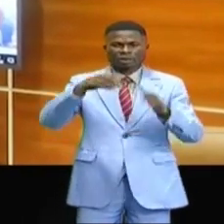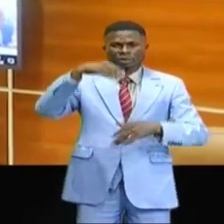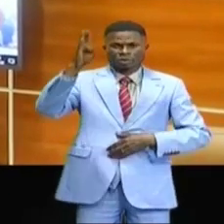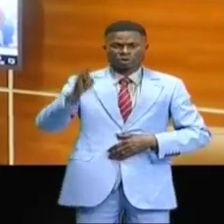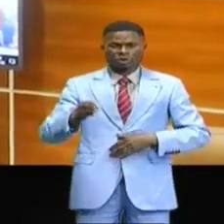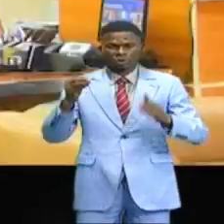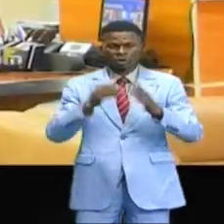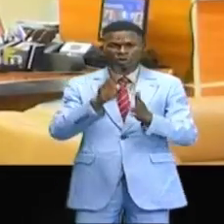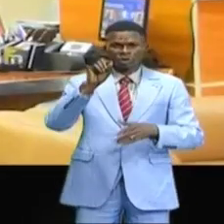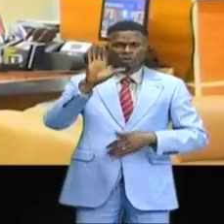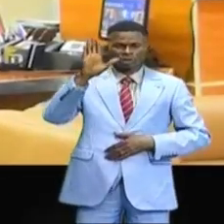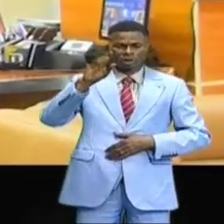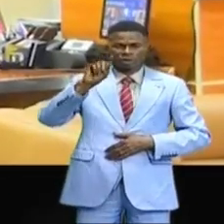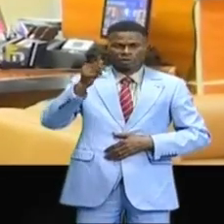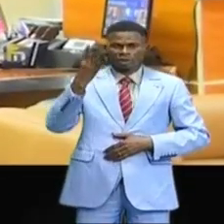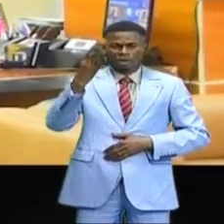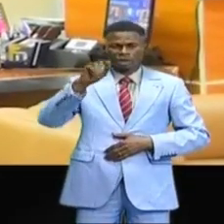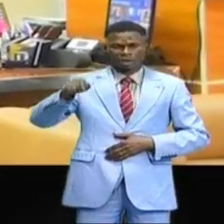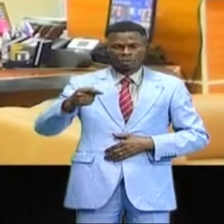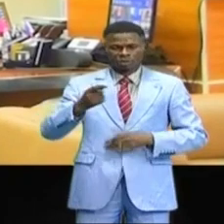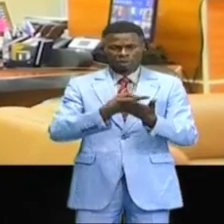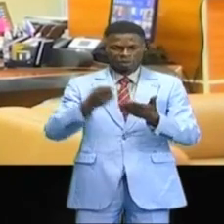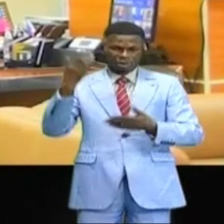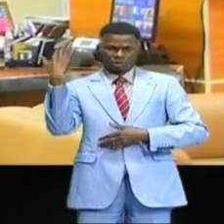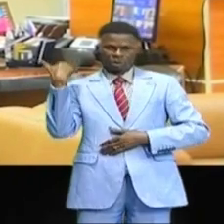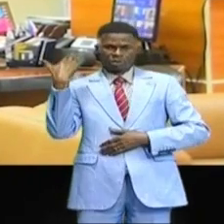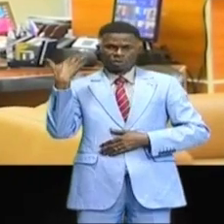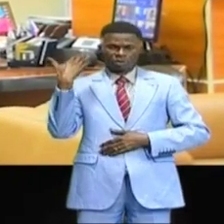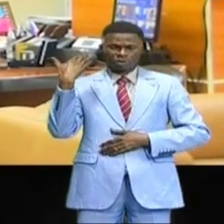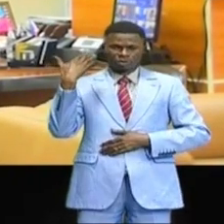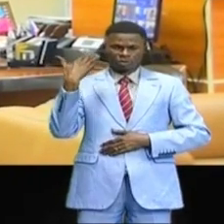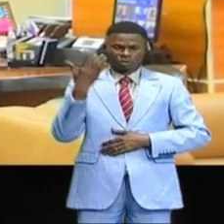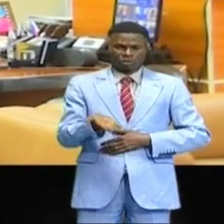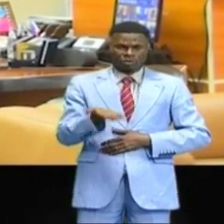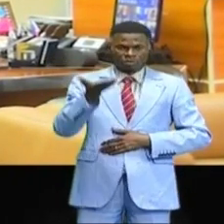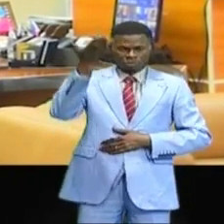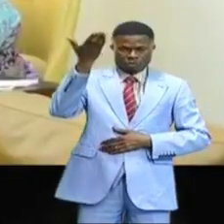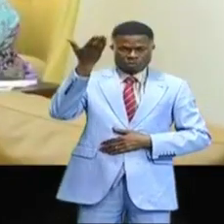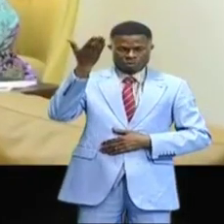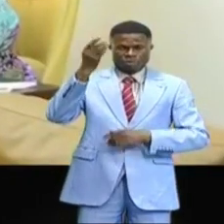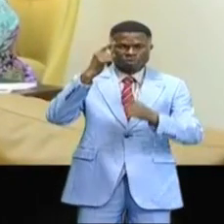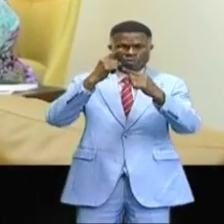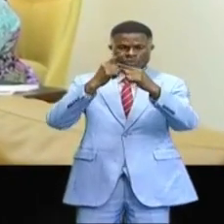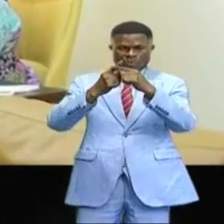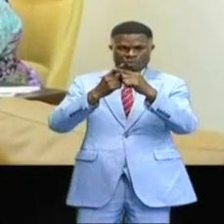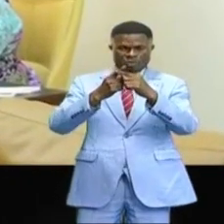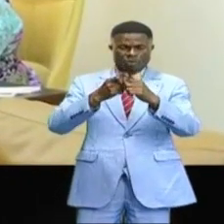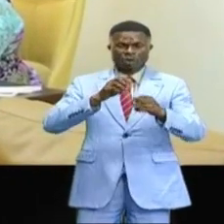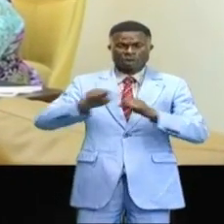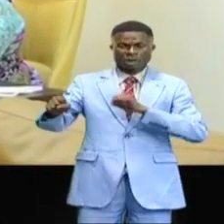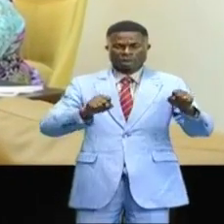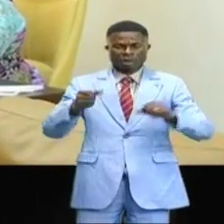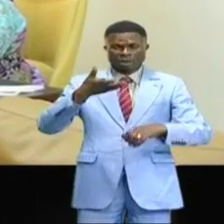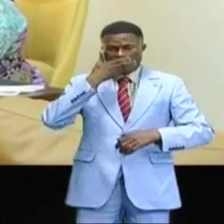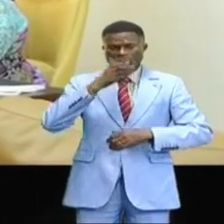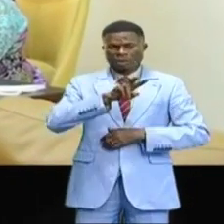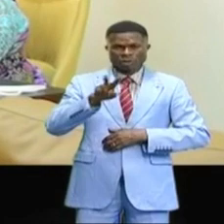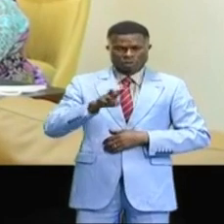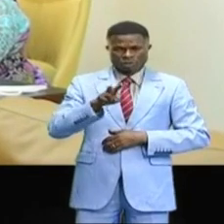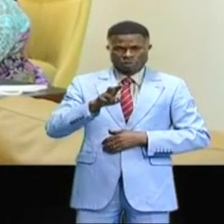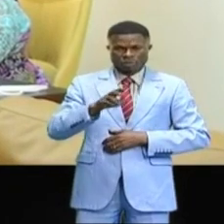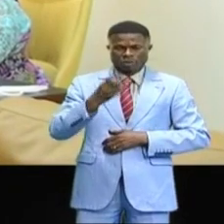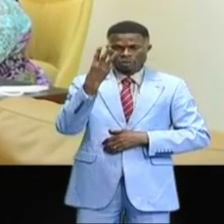contre 25,4% de la dernière semaine. Une hausse du taux de positivité des tests Covid-19, passant